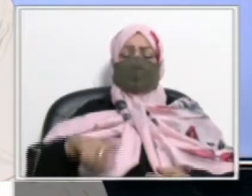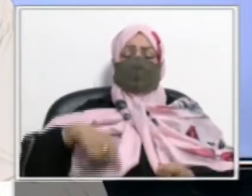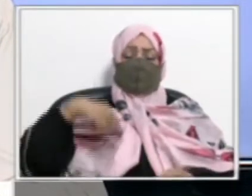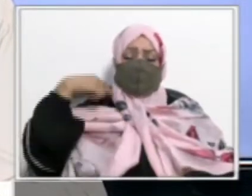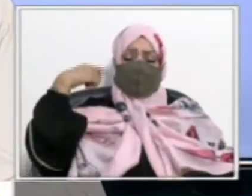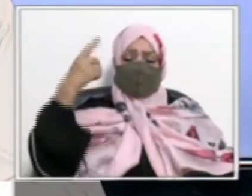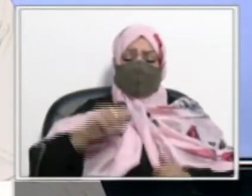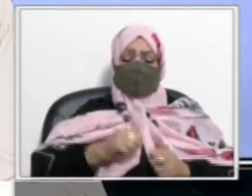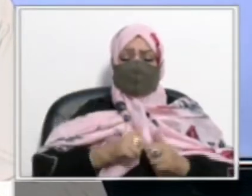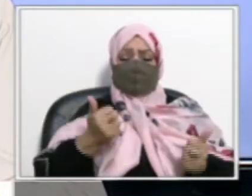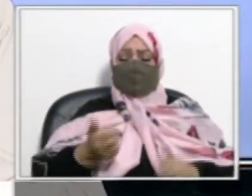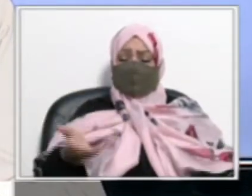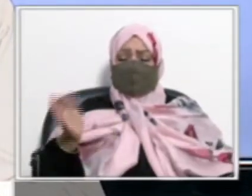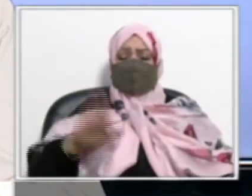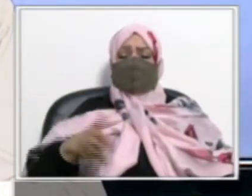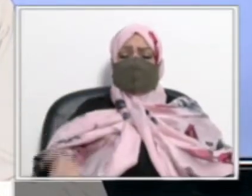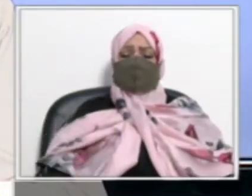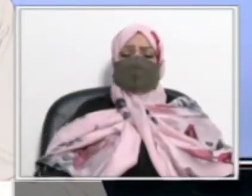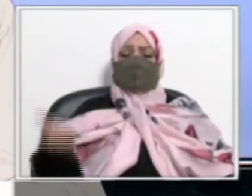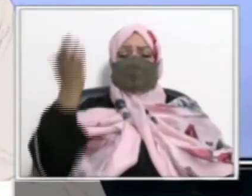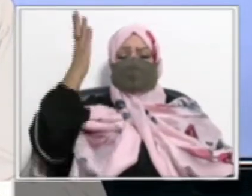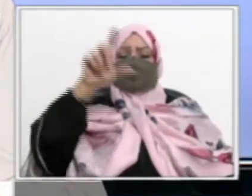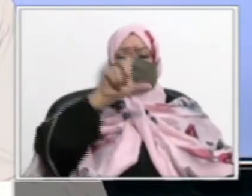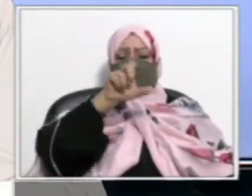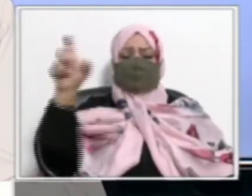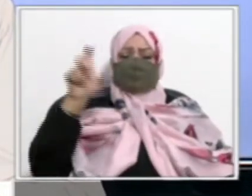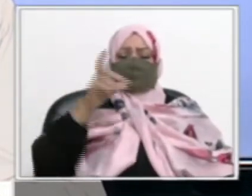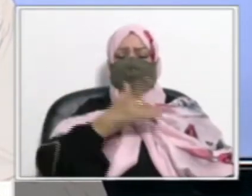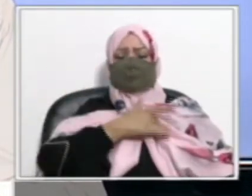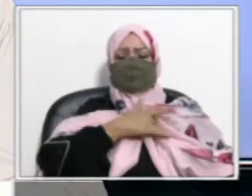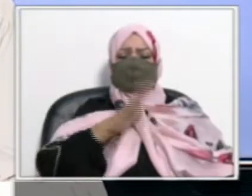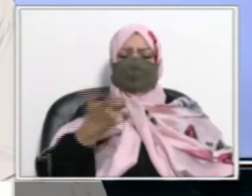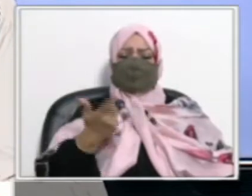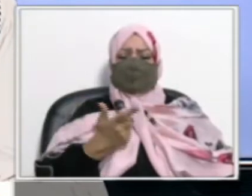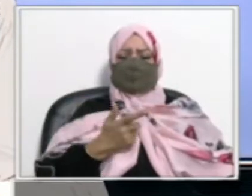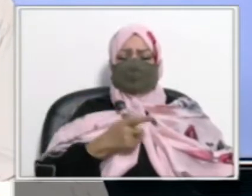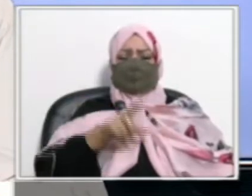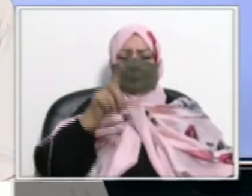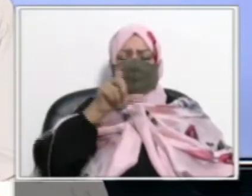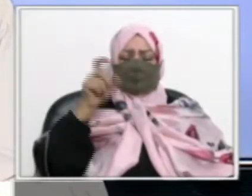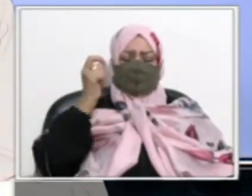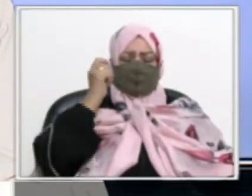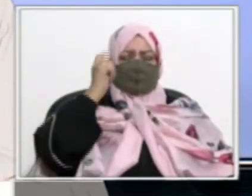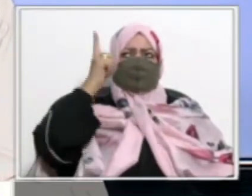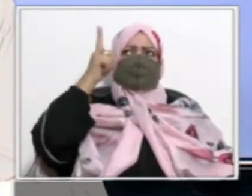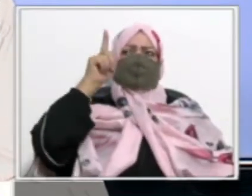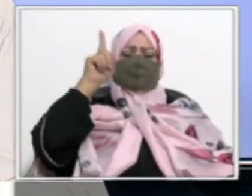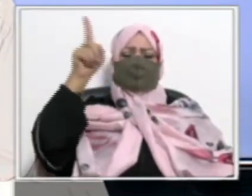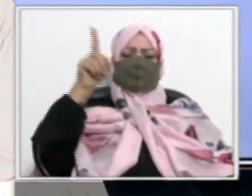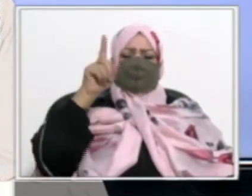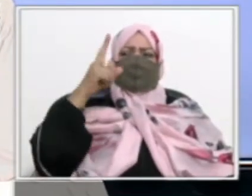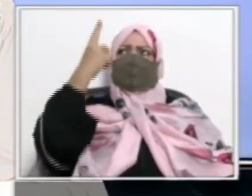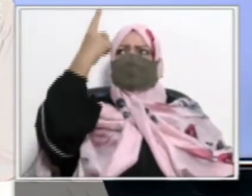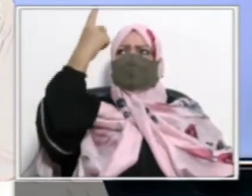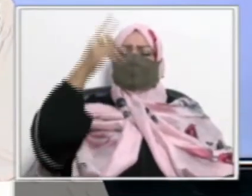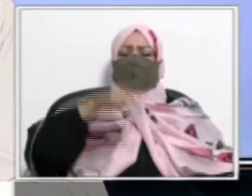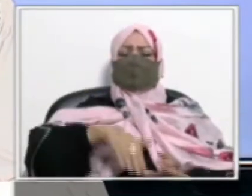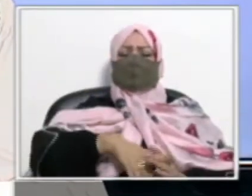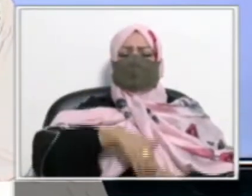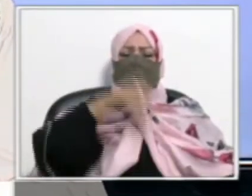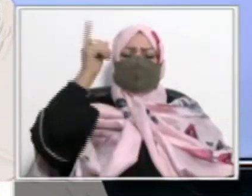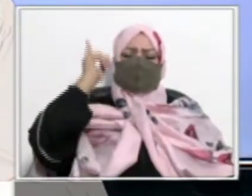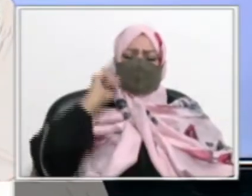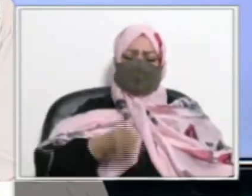إله وحساب وموت وحشر وقبر، أم نسيتم؟ عودوا إلى كتاب ربكم